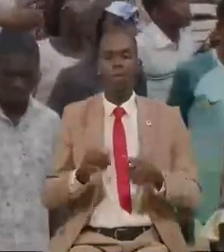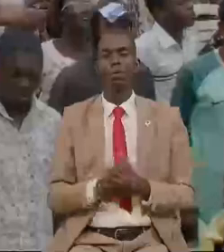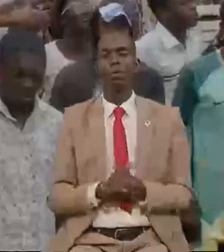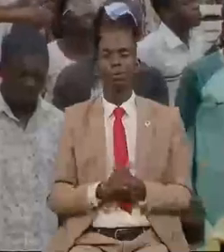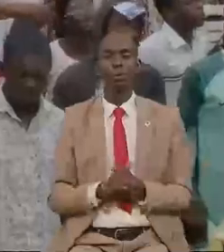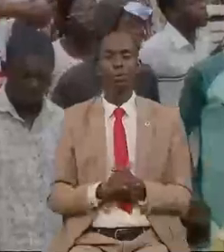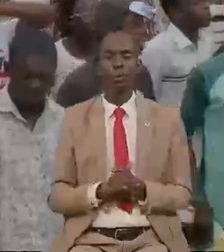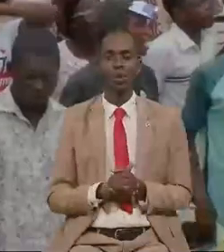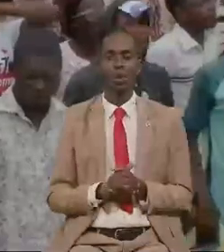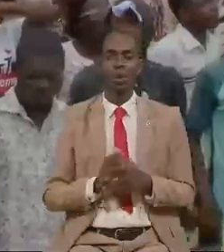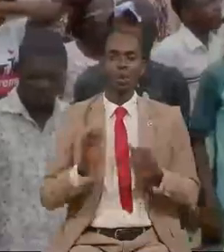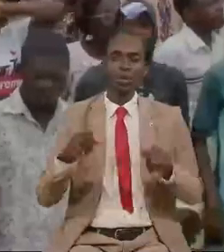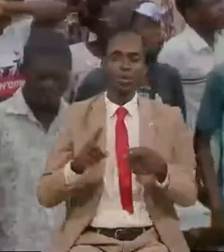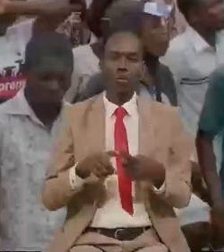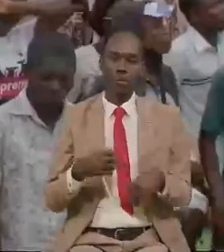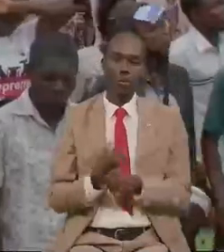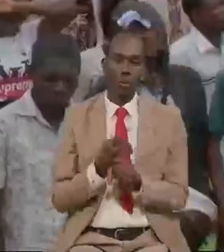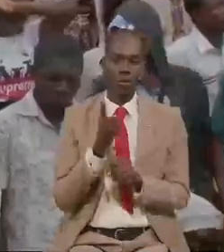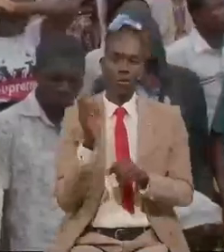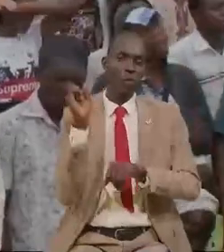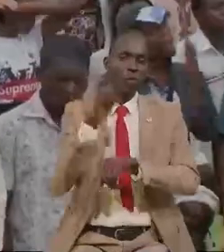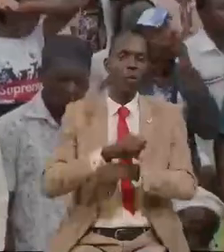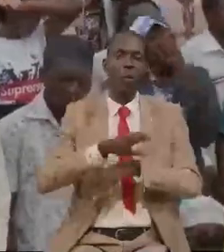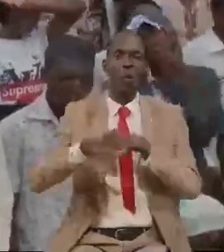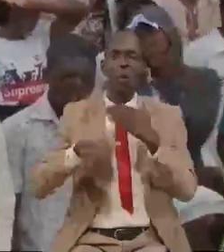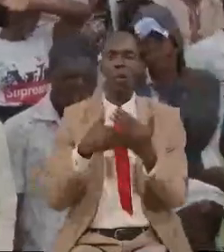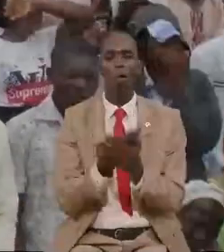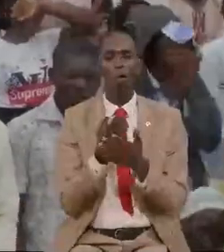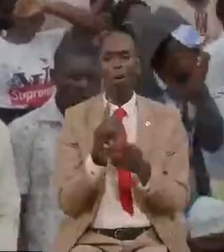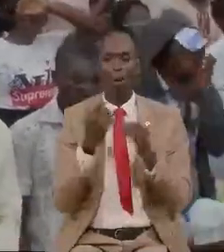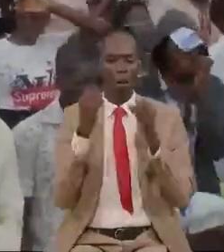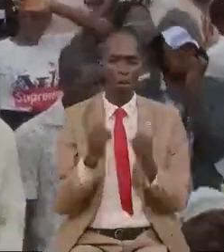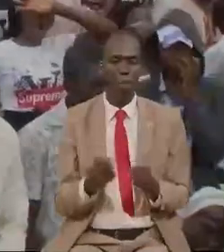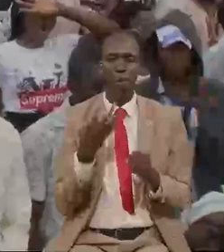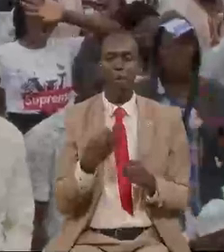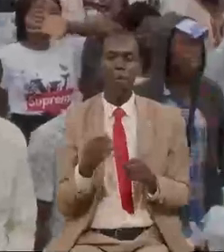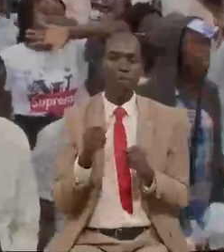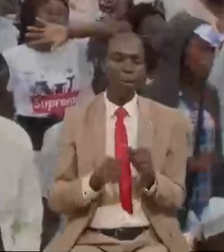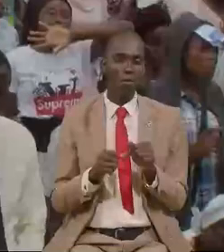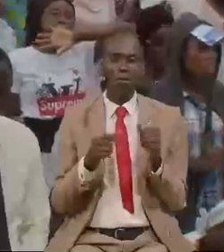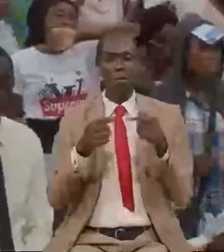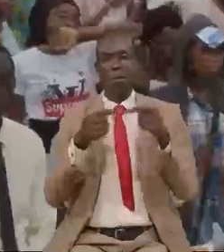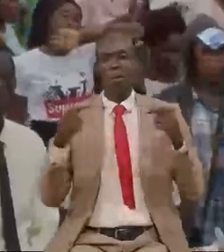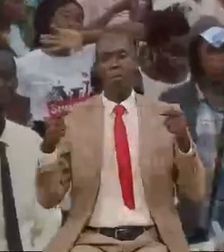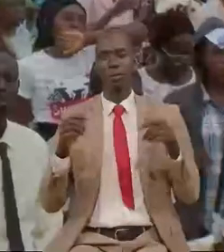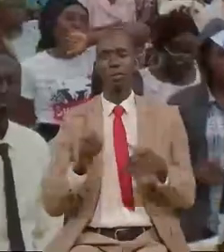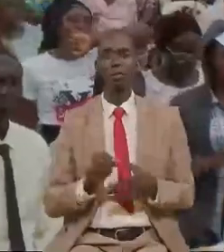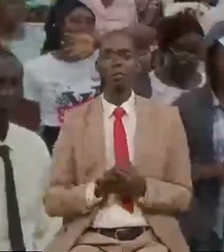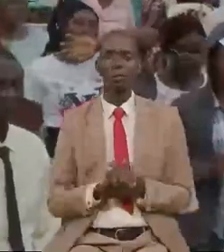De t'amener à vaincre toutes les puissances de tout ennemi.